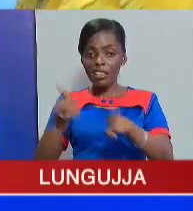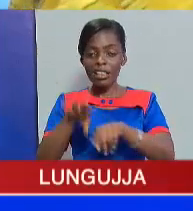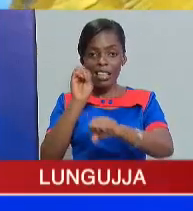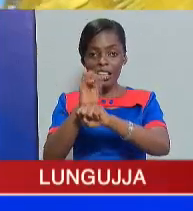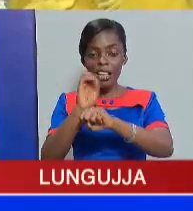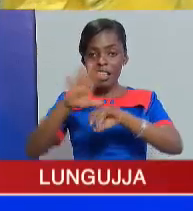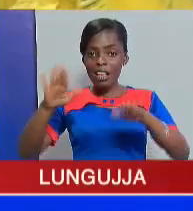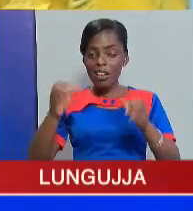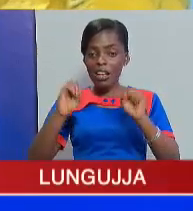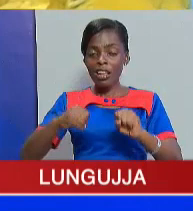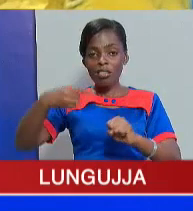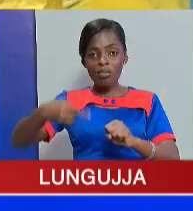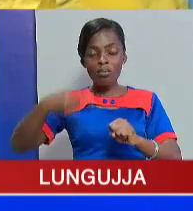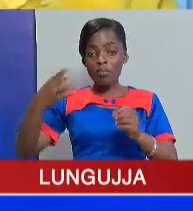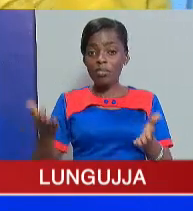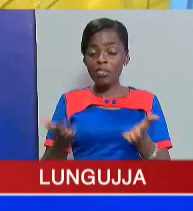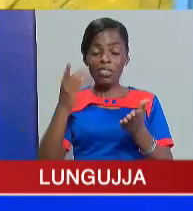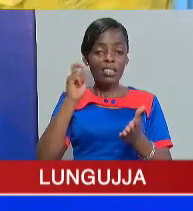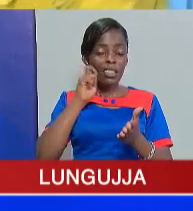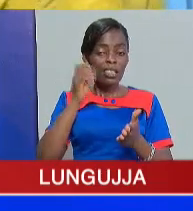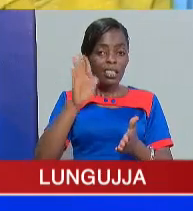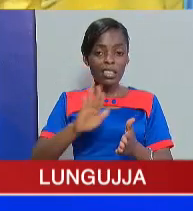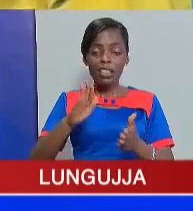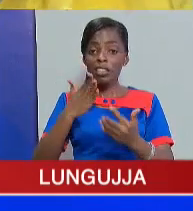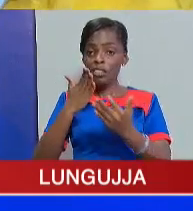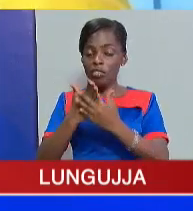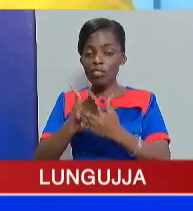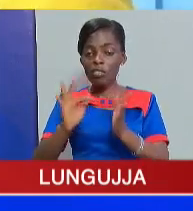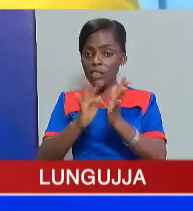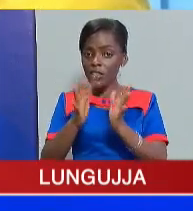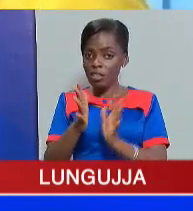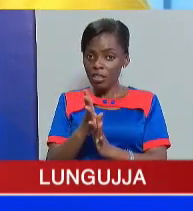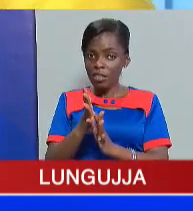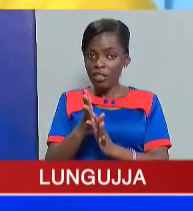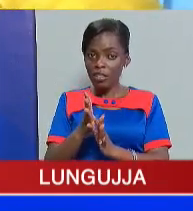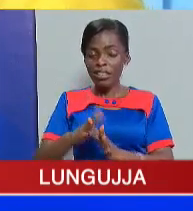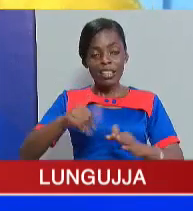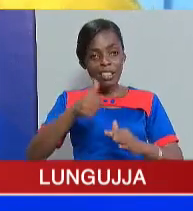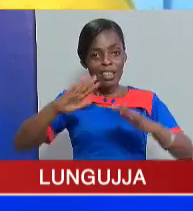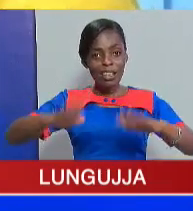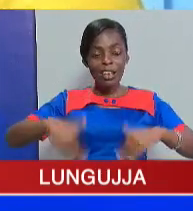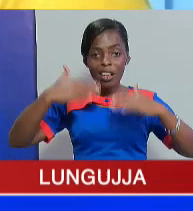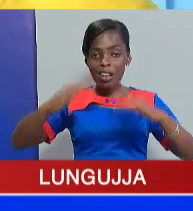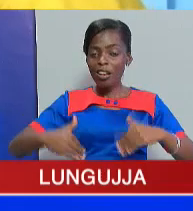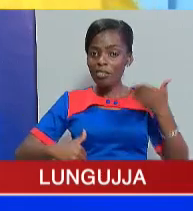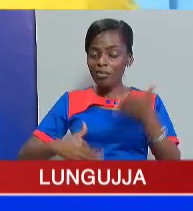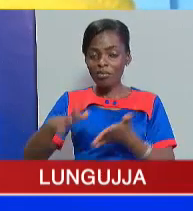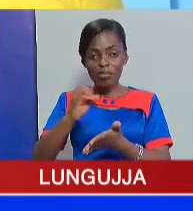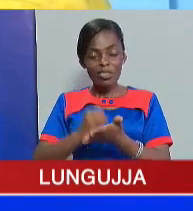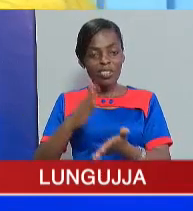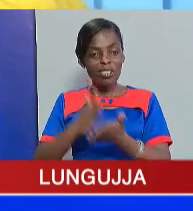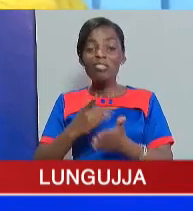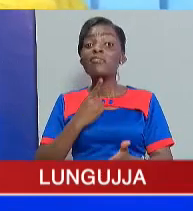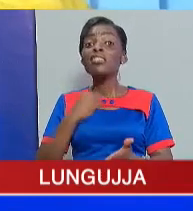ngeri gy'ayinza okwongera okutumbula ekitone kye ng'ayitira mu Yesu. Papa lakuba munaye tuze